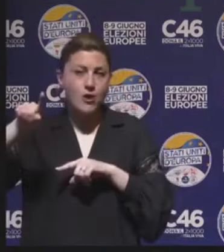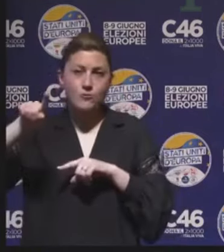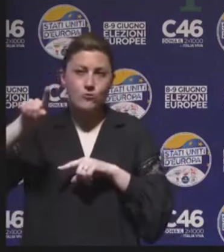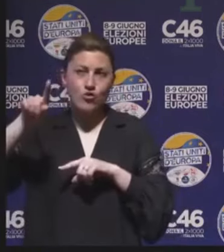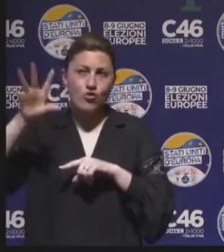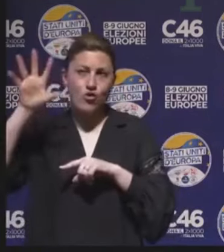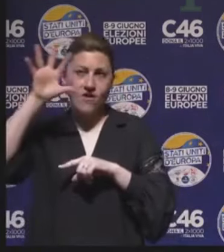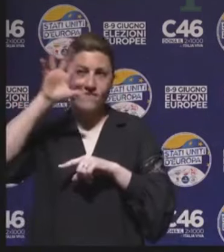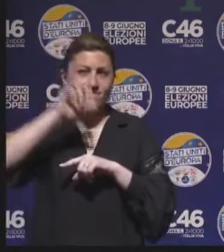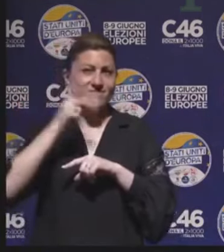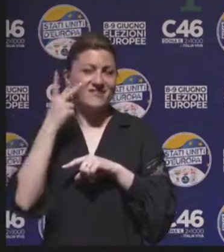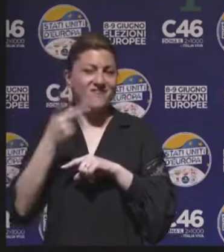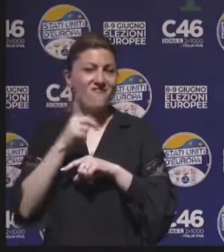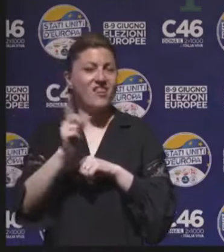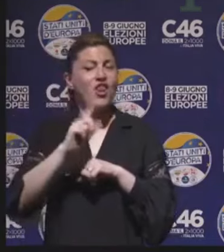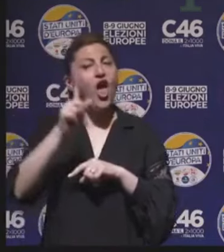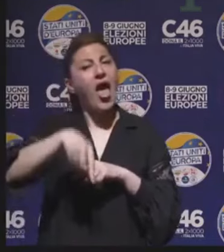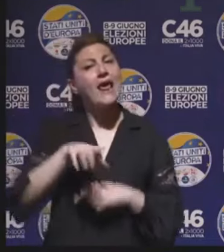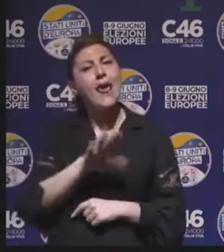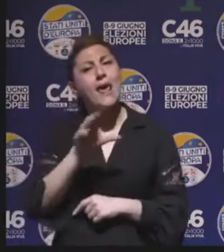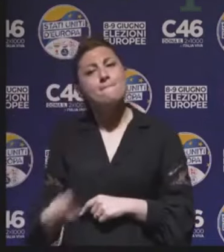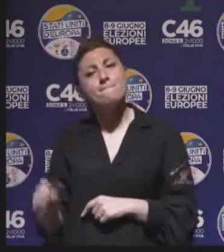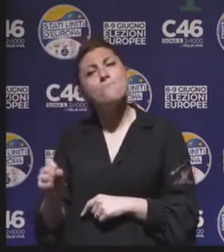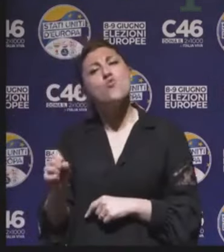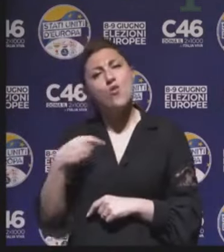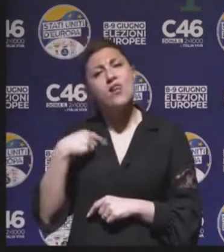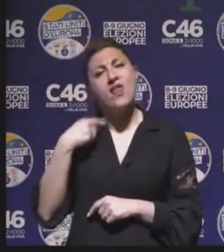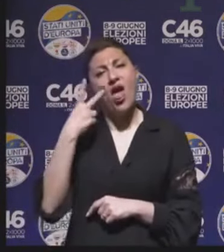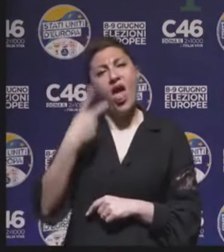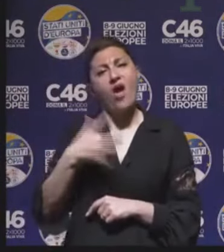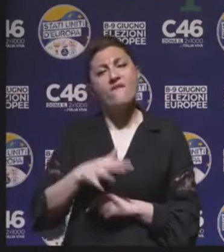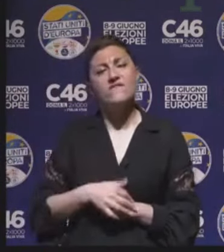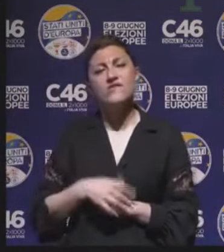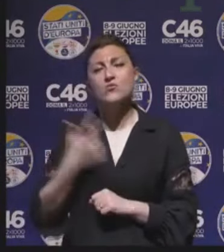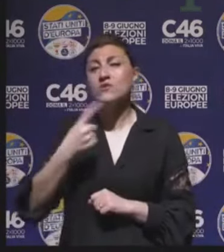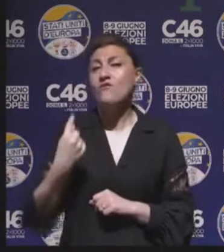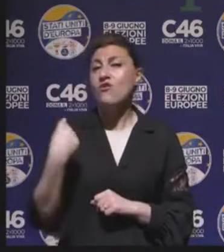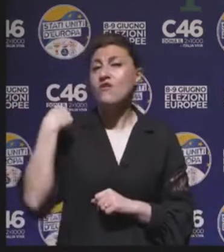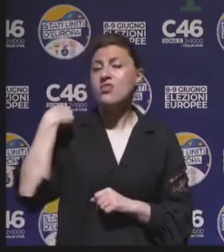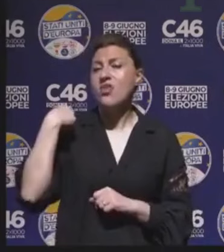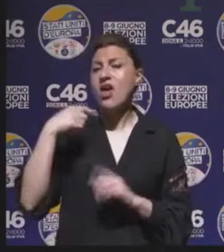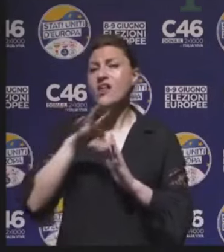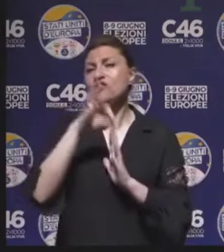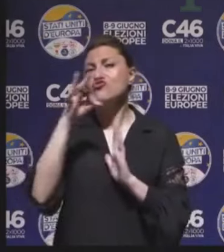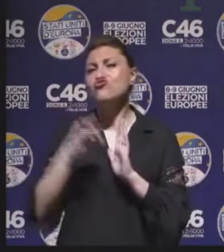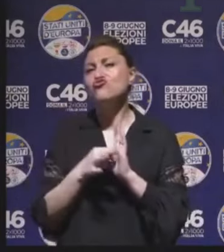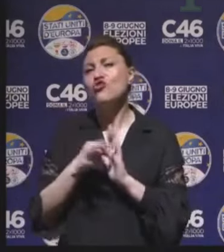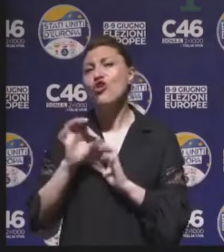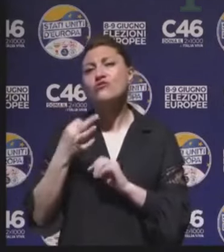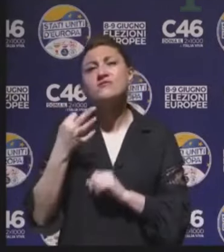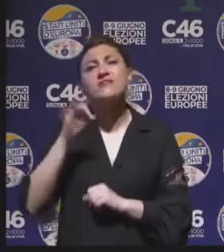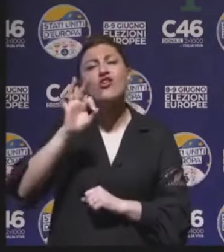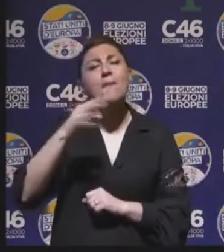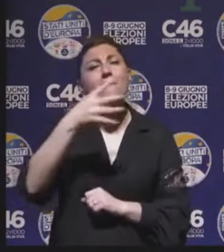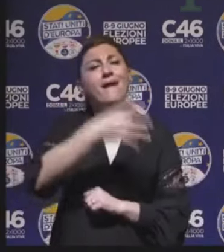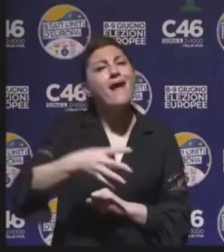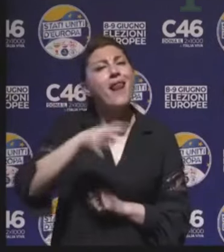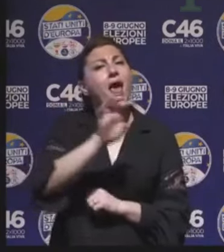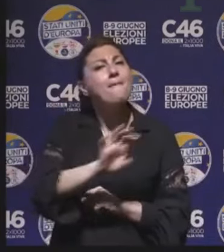Puglia perché ieri era un giorno straordinario Michele Emiliano aveva una mozione di sfiducia